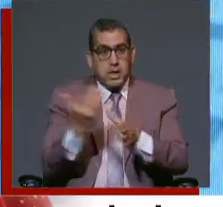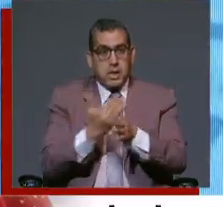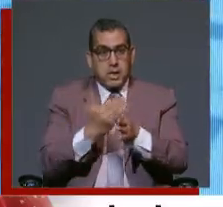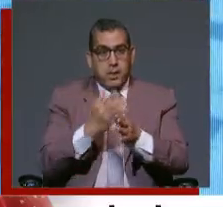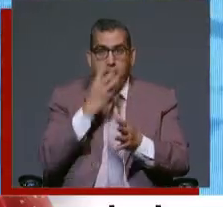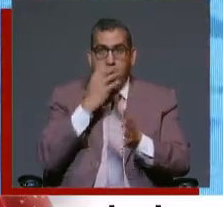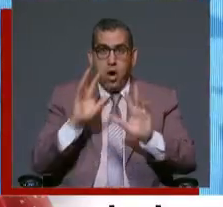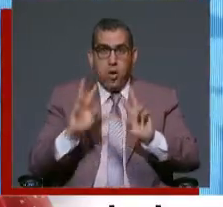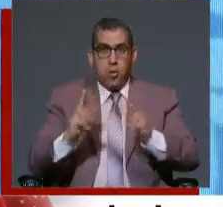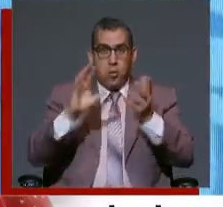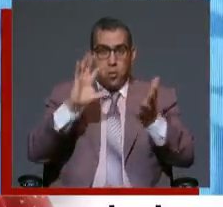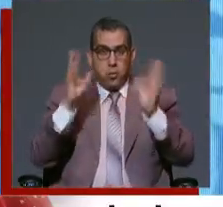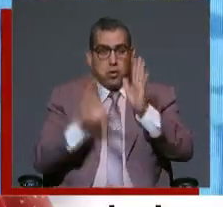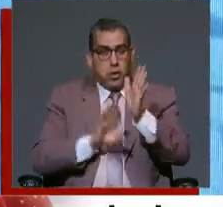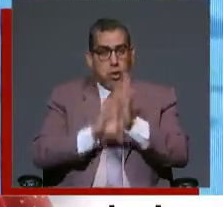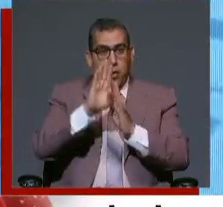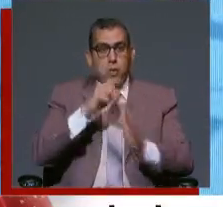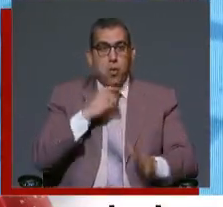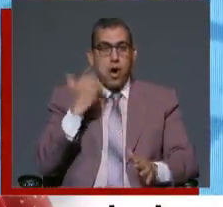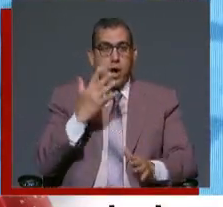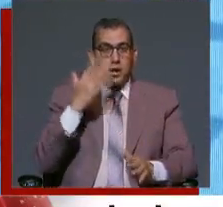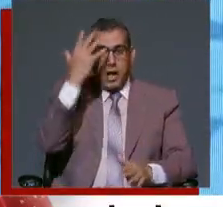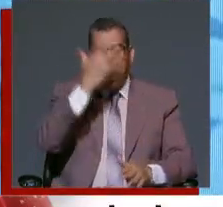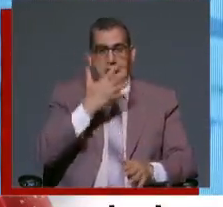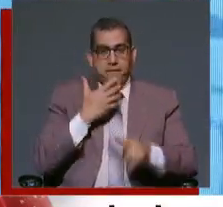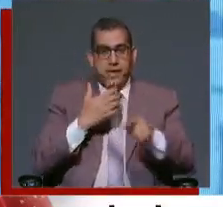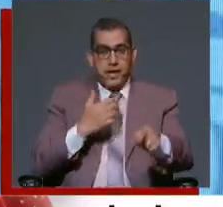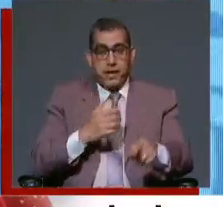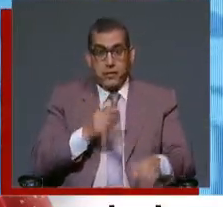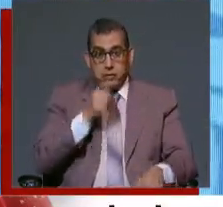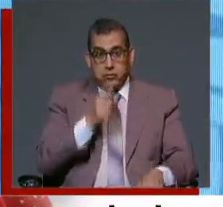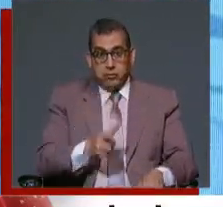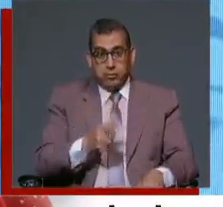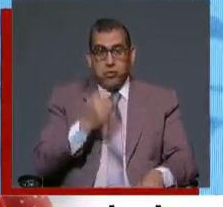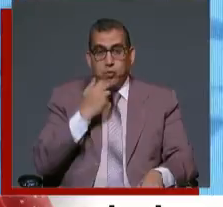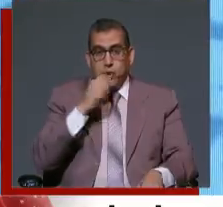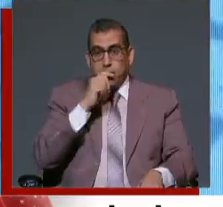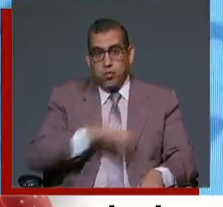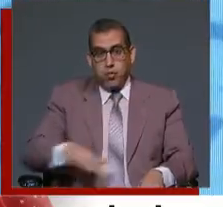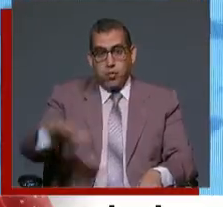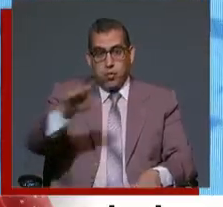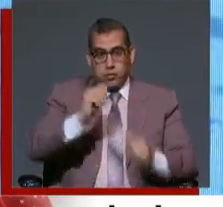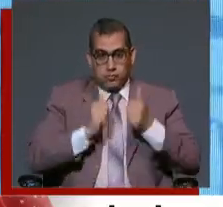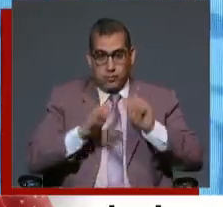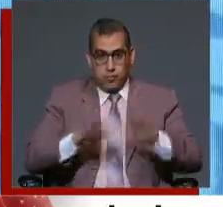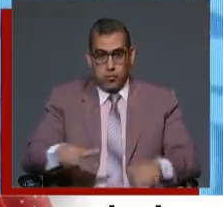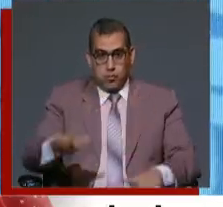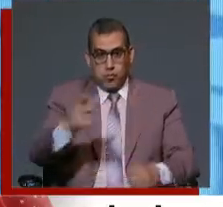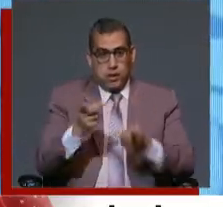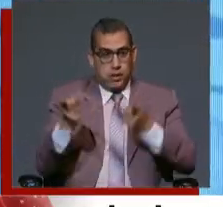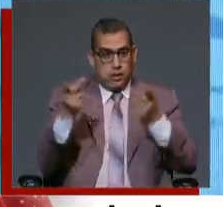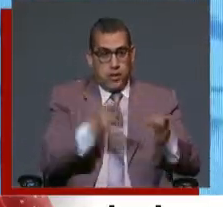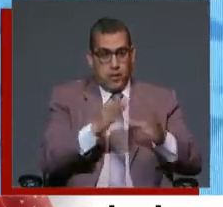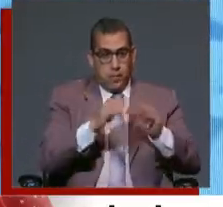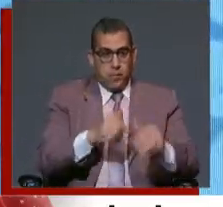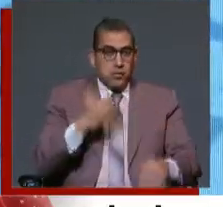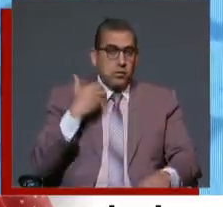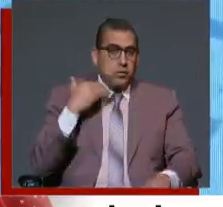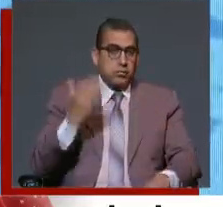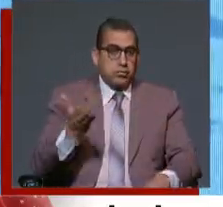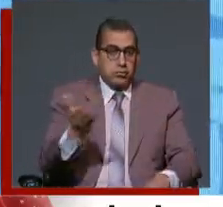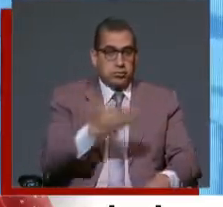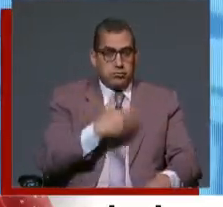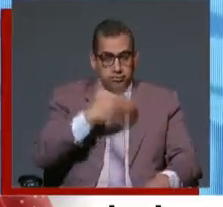المناخ والنمو الأخضر في إفريقيا. السيدات والسادة الحضور، ضيوف مصر الكرام،